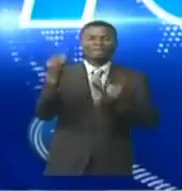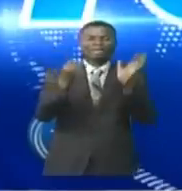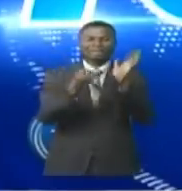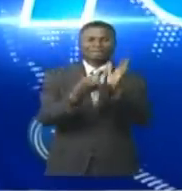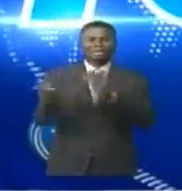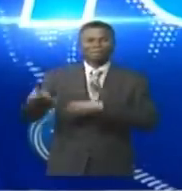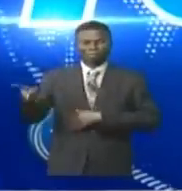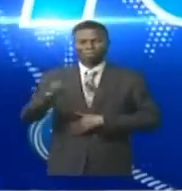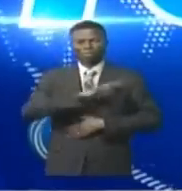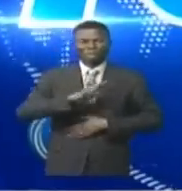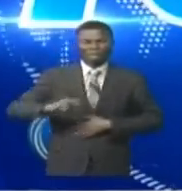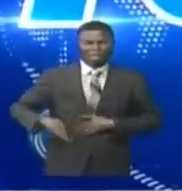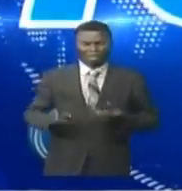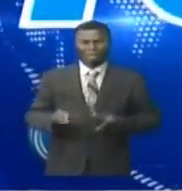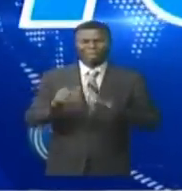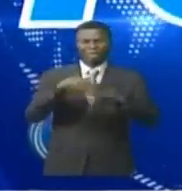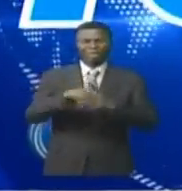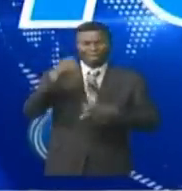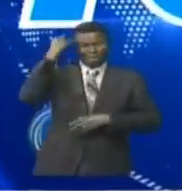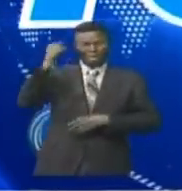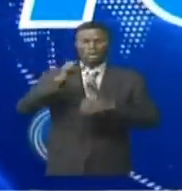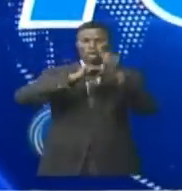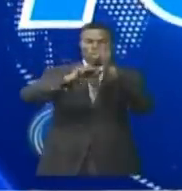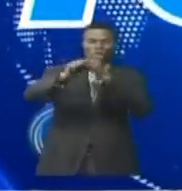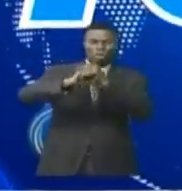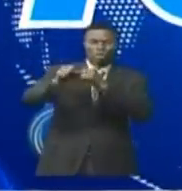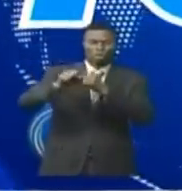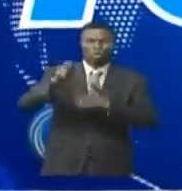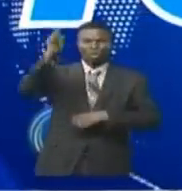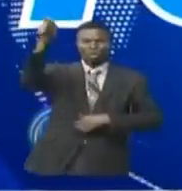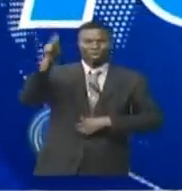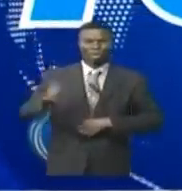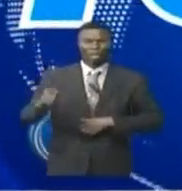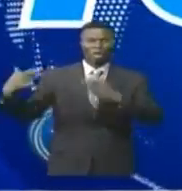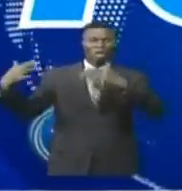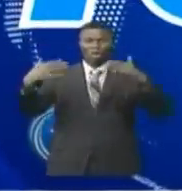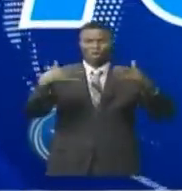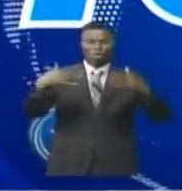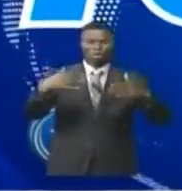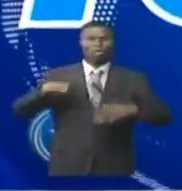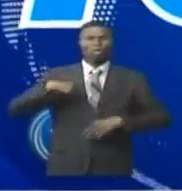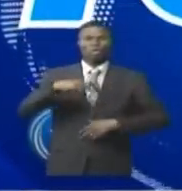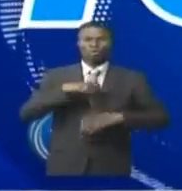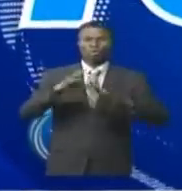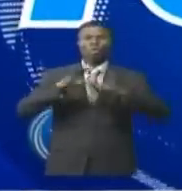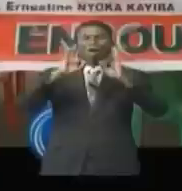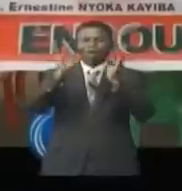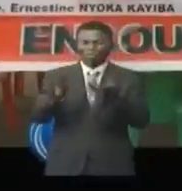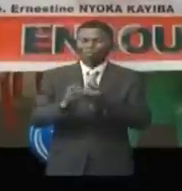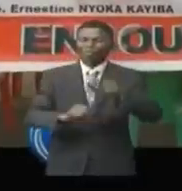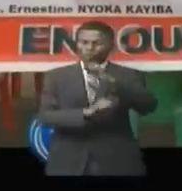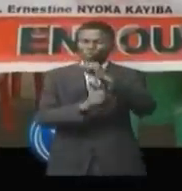démocratique du Congo. C'était dans le cadre de la campagne dénommée Fardissé au front. Bisso, Namabotana Bisso.